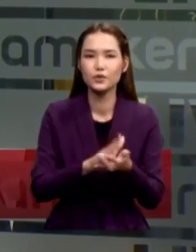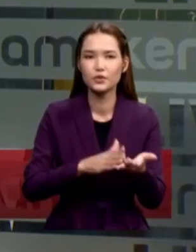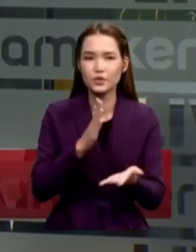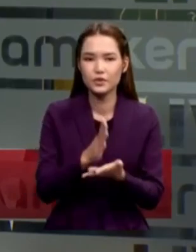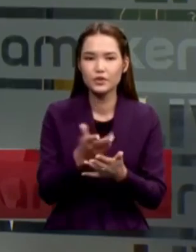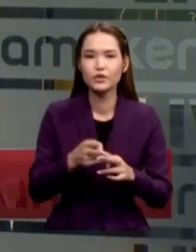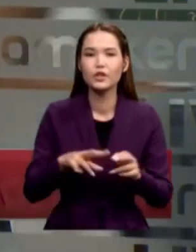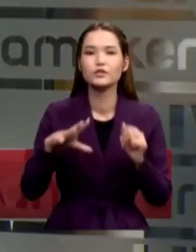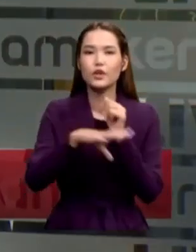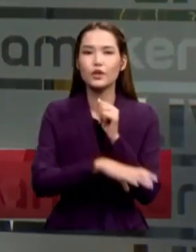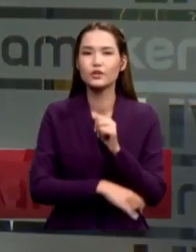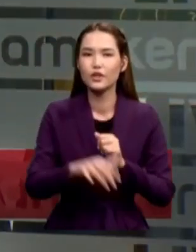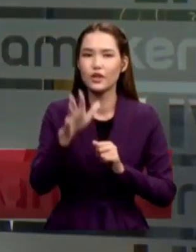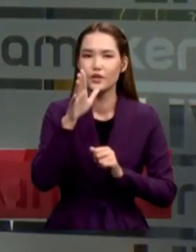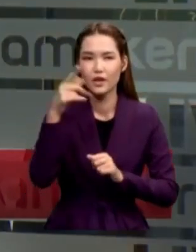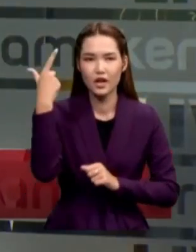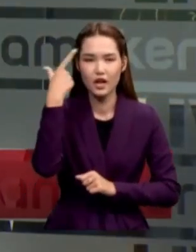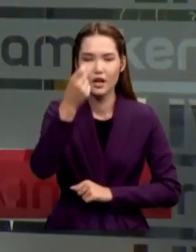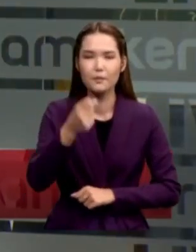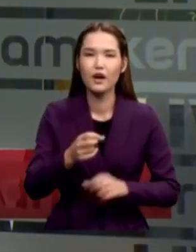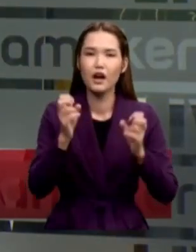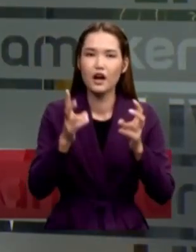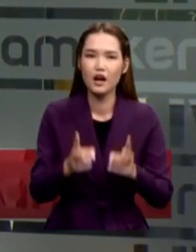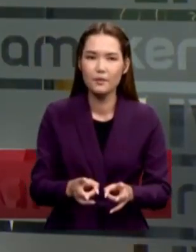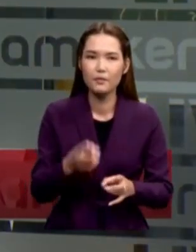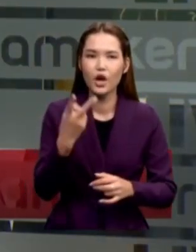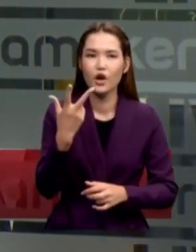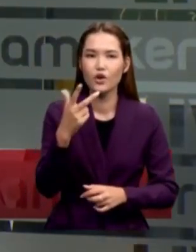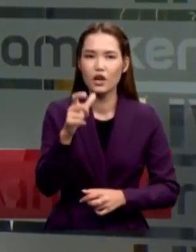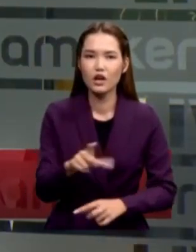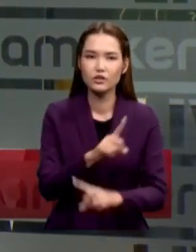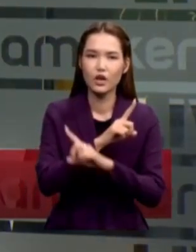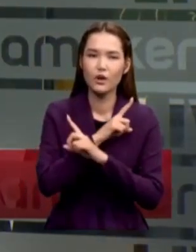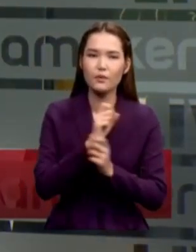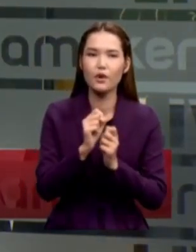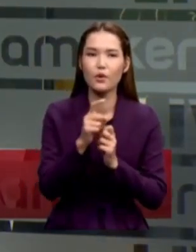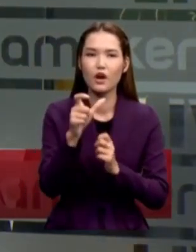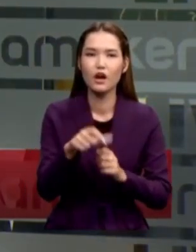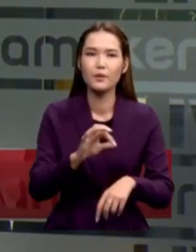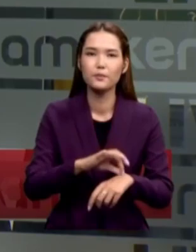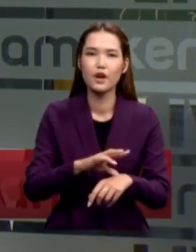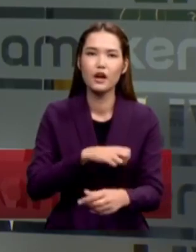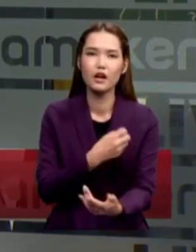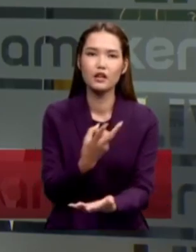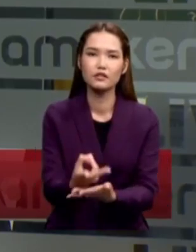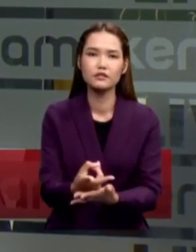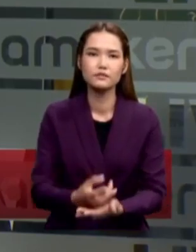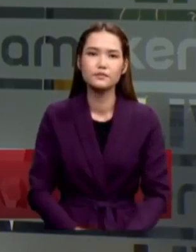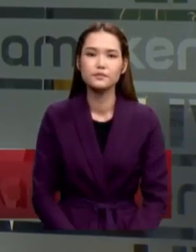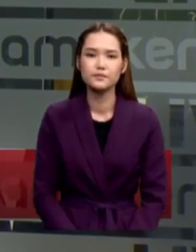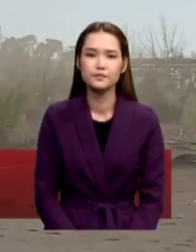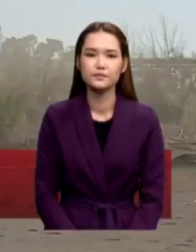жалғастыруда. Соңғы мәлімет бойынша апаттан 3 адам көз жұмып, 11 адам ауруханаға түсті.